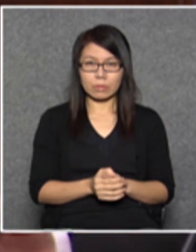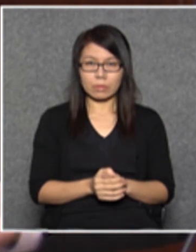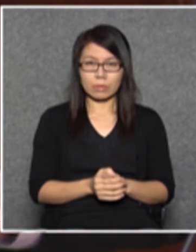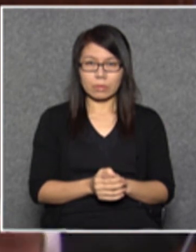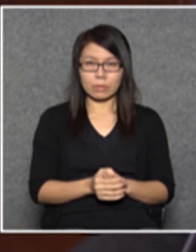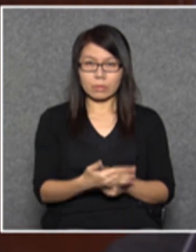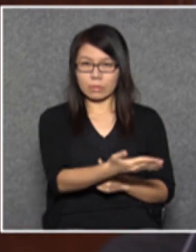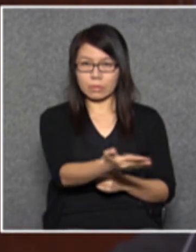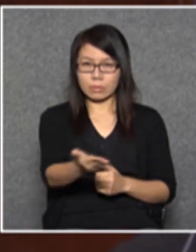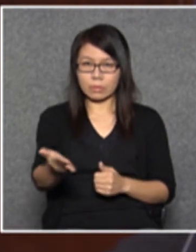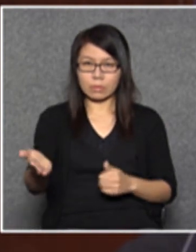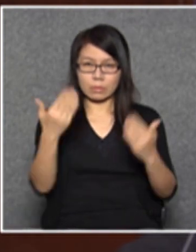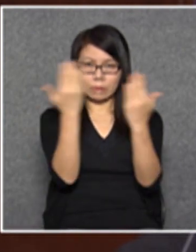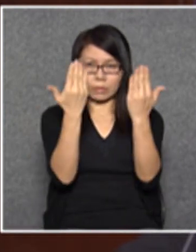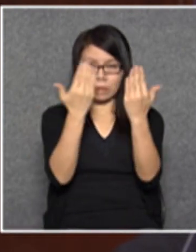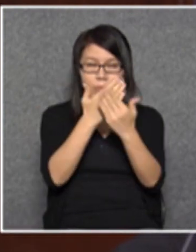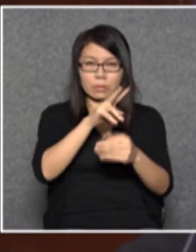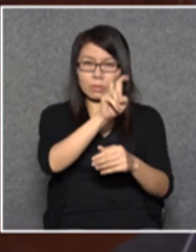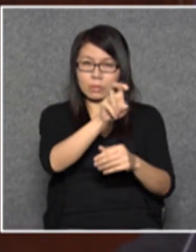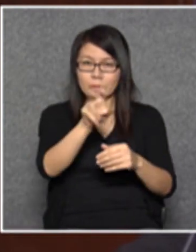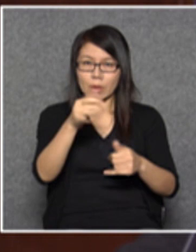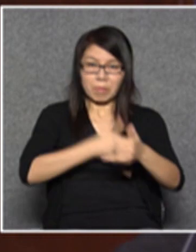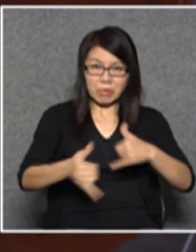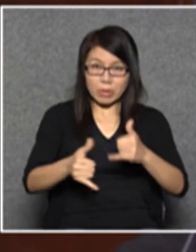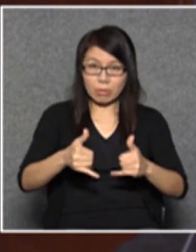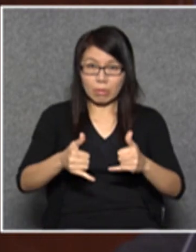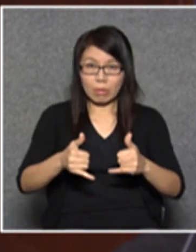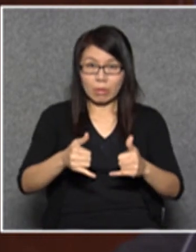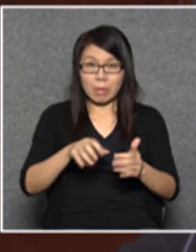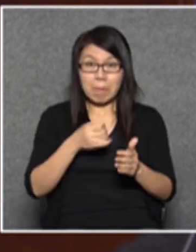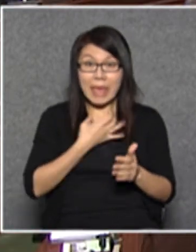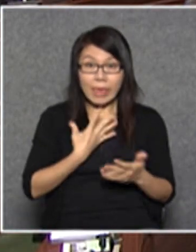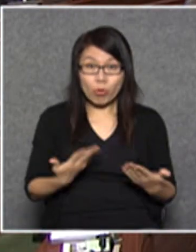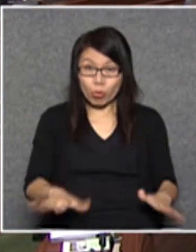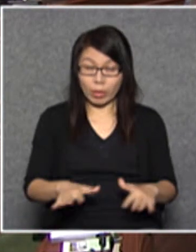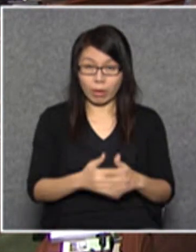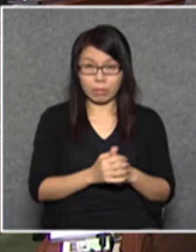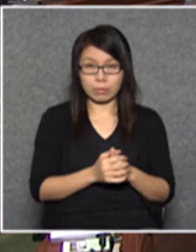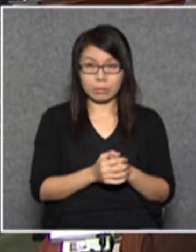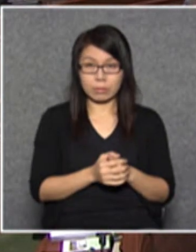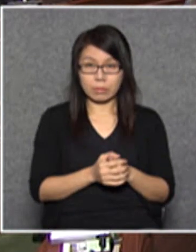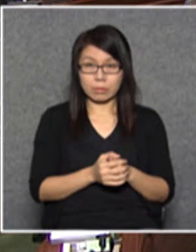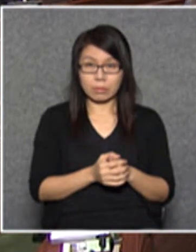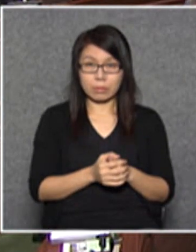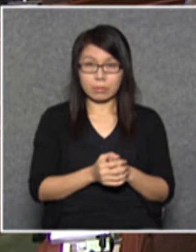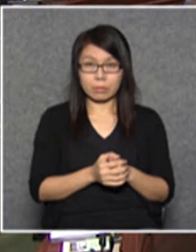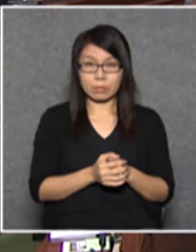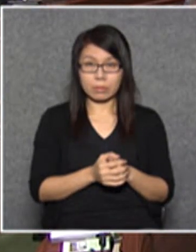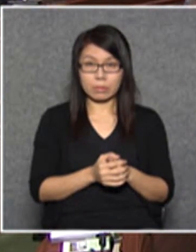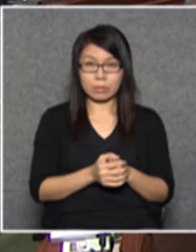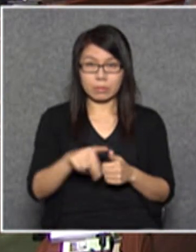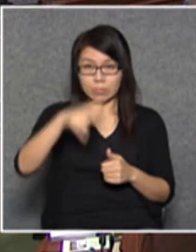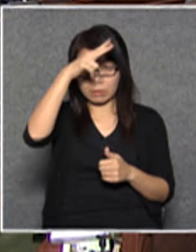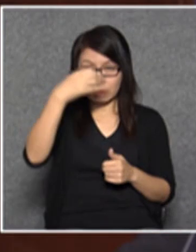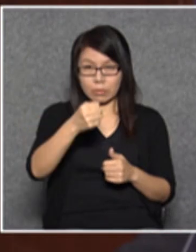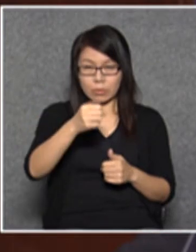大家在電視機前面還表演不夠嗎？ 行政長官，